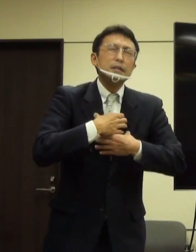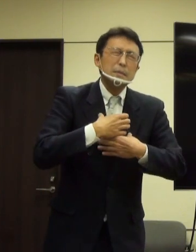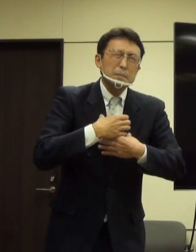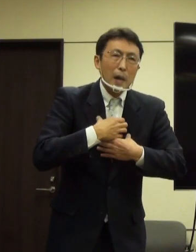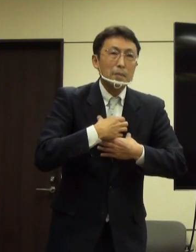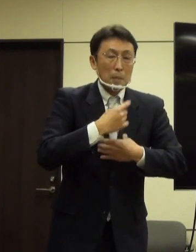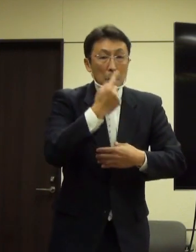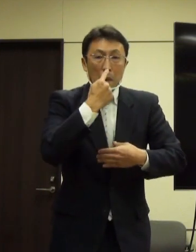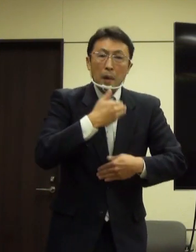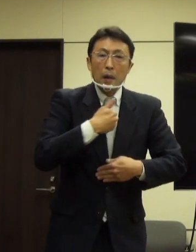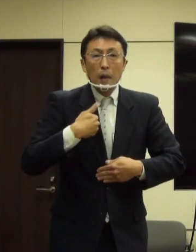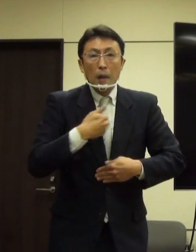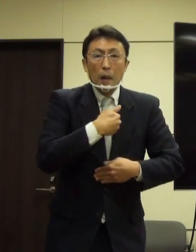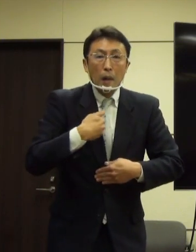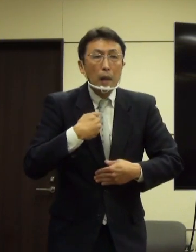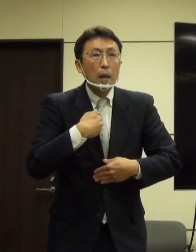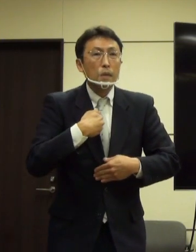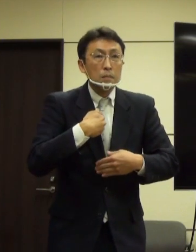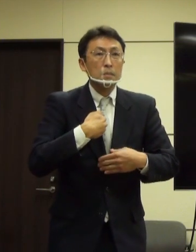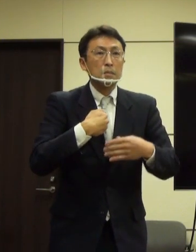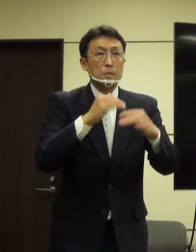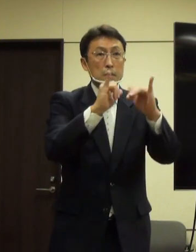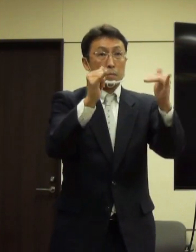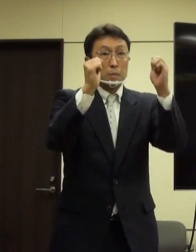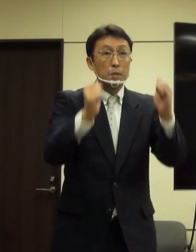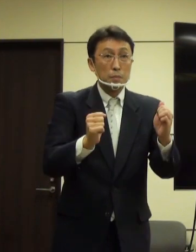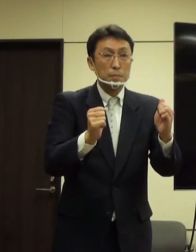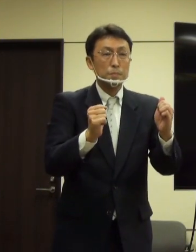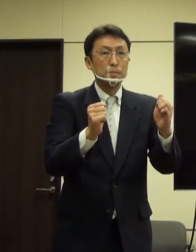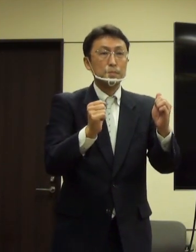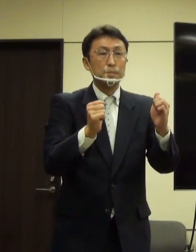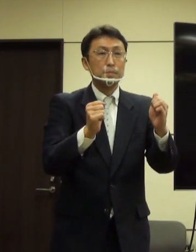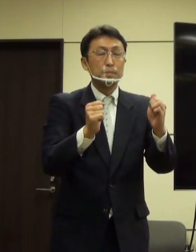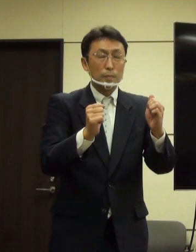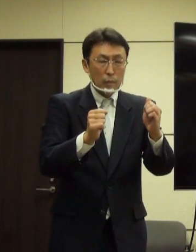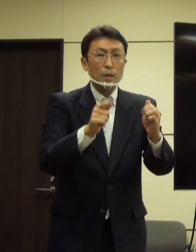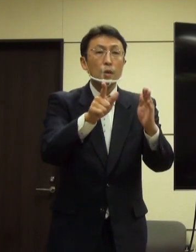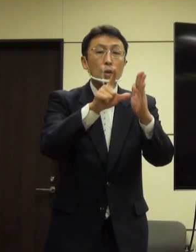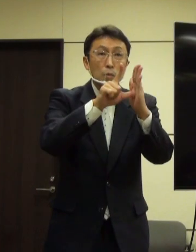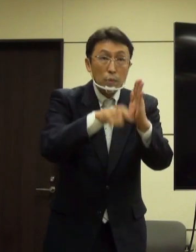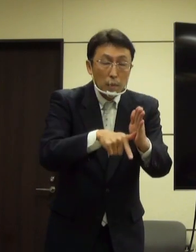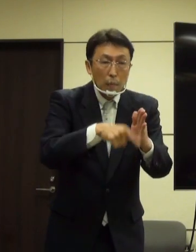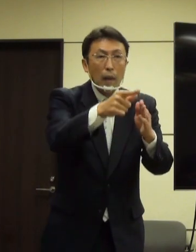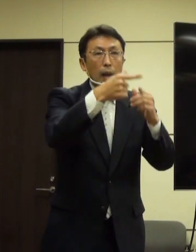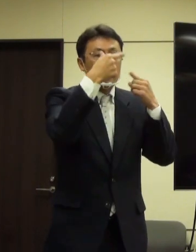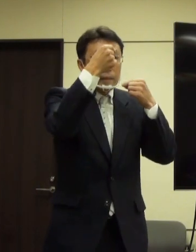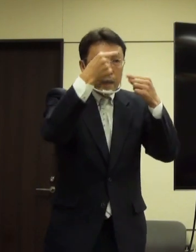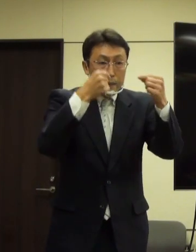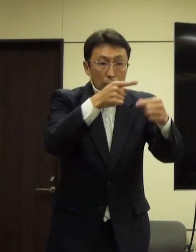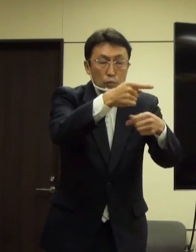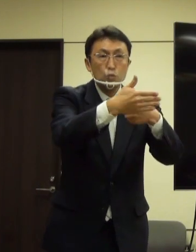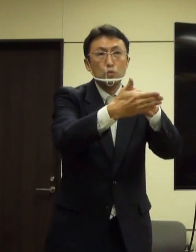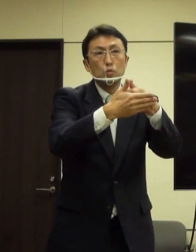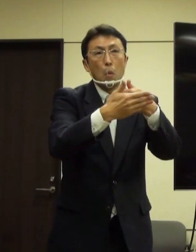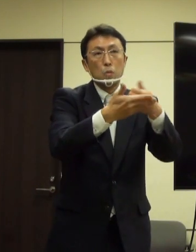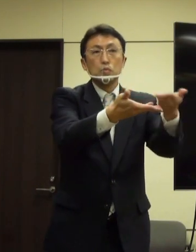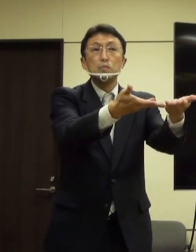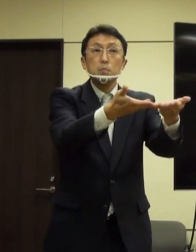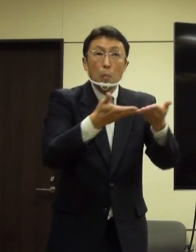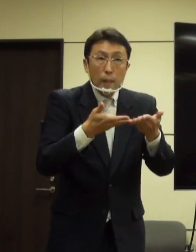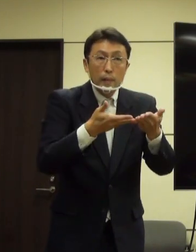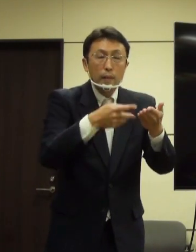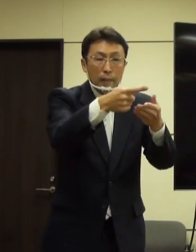あのう副題あっなどに協力をいただきながらですね関係の方に呼びかけていただい